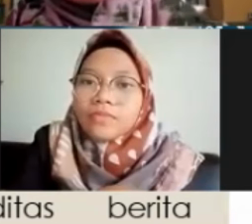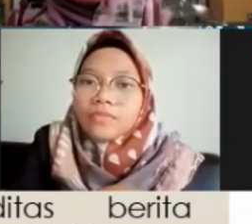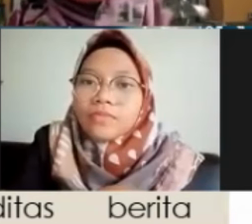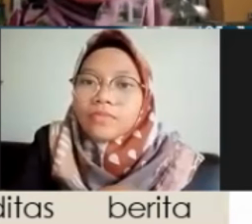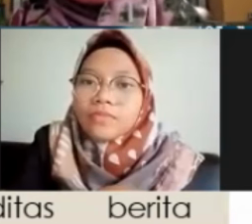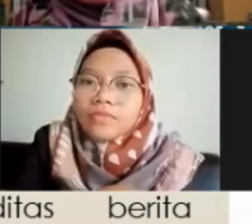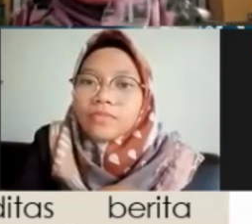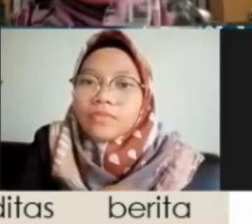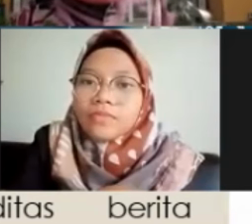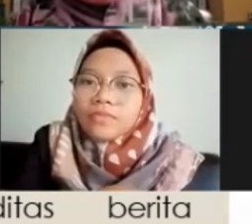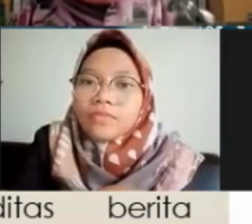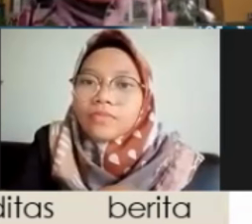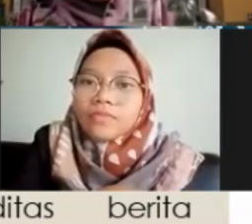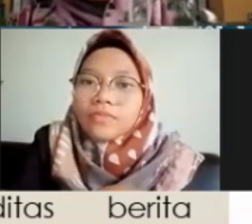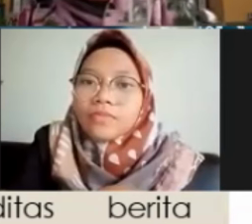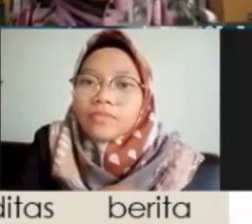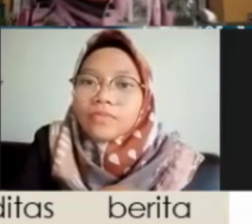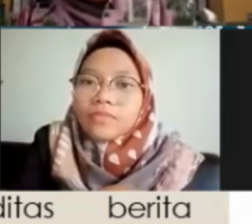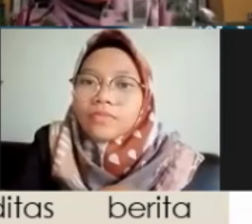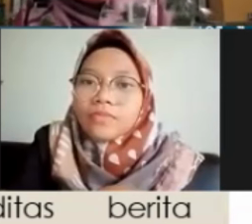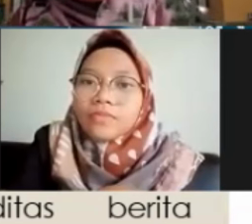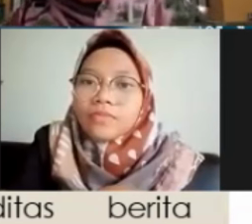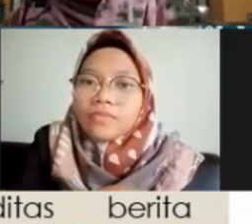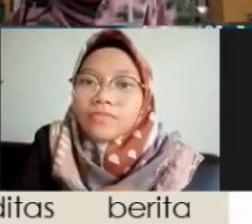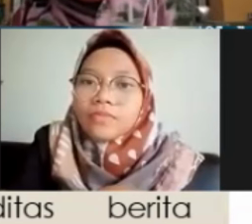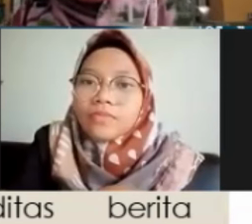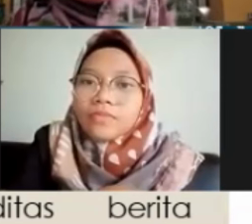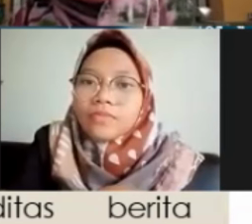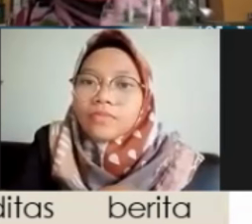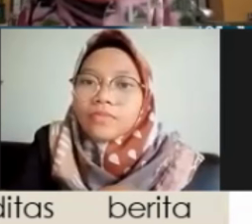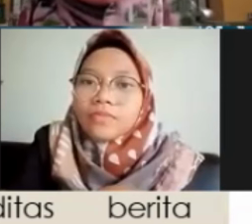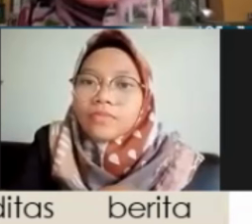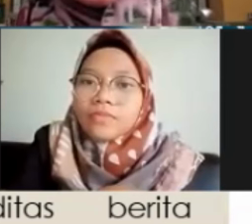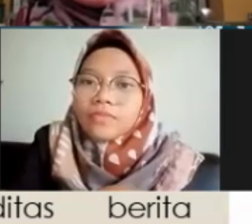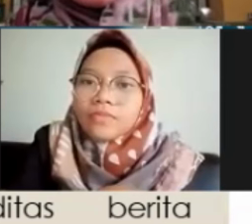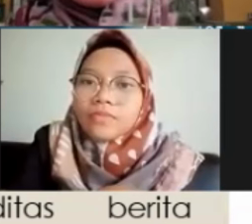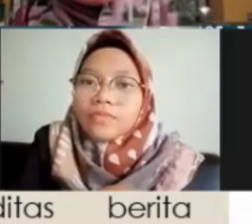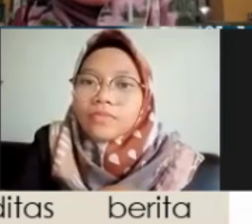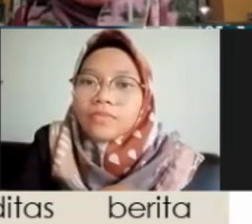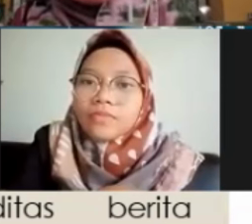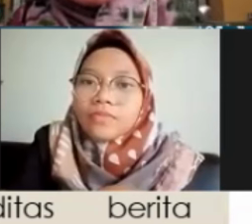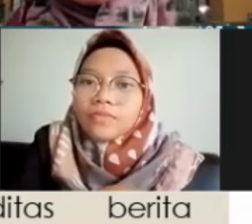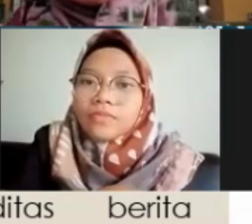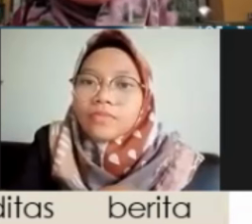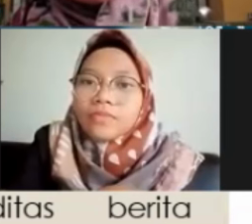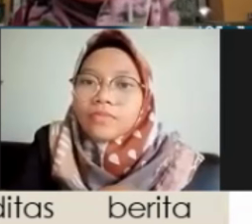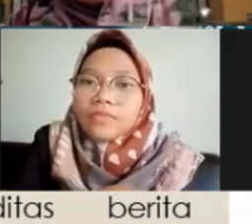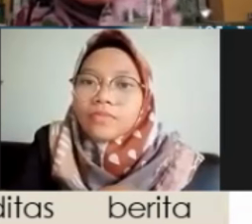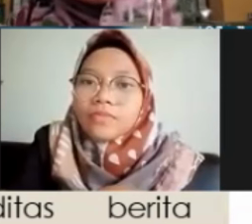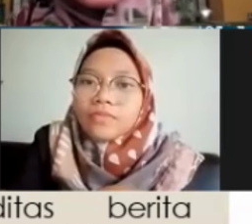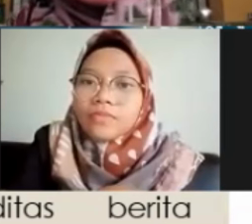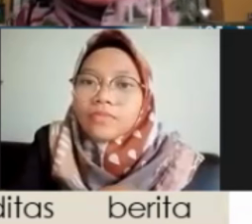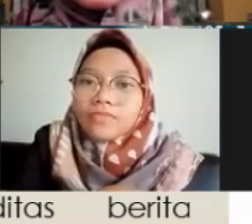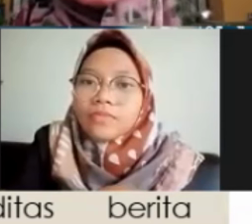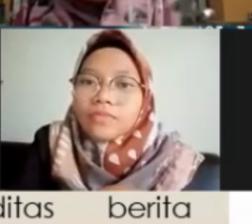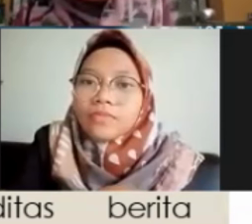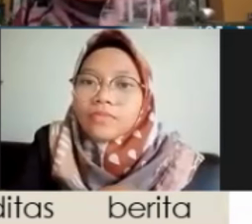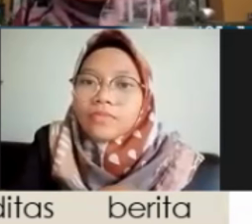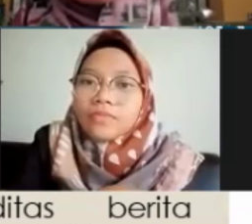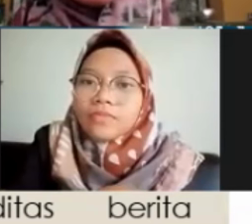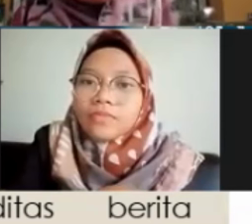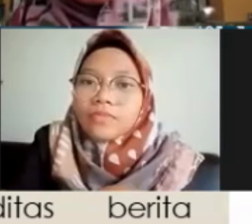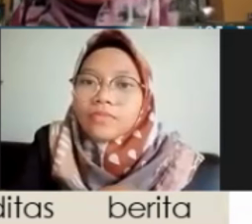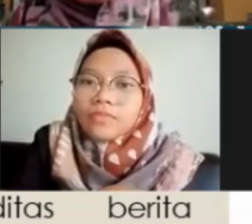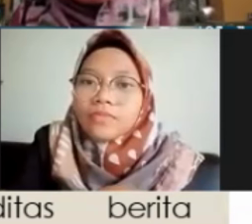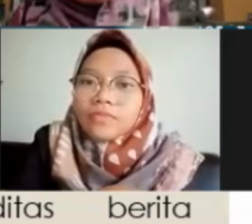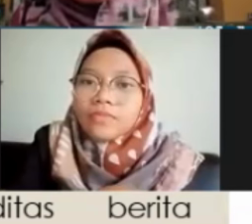melakukan proses vaksinasi. Nah, untuk informasi seputar validitas berita, karena banyak sekali